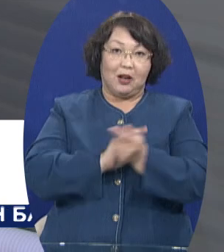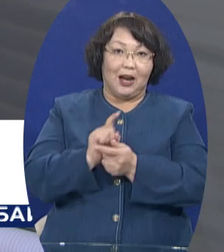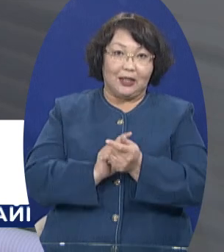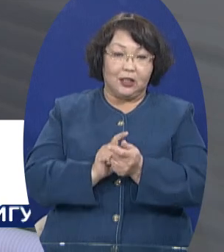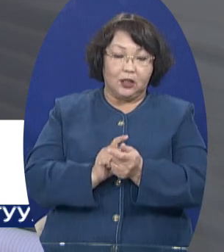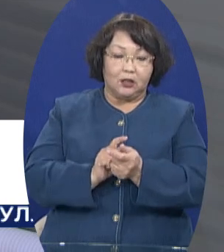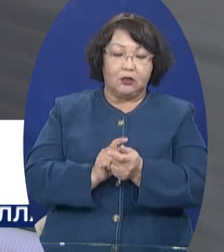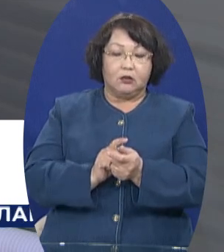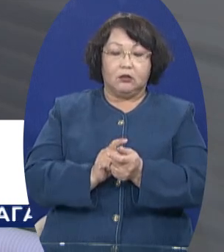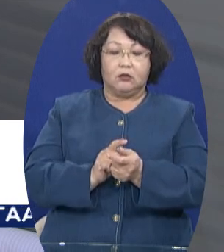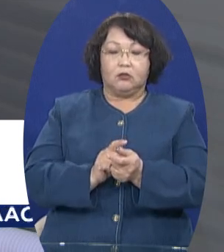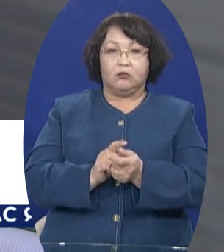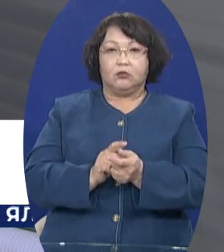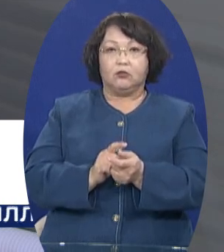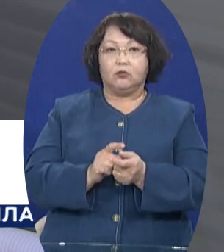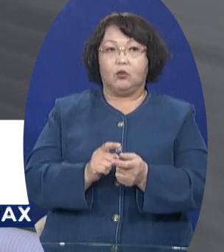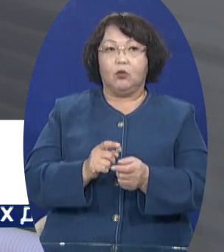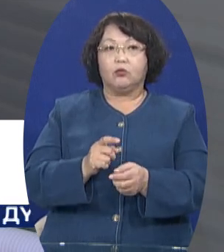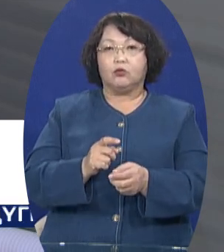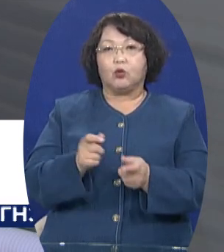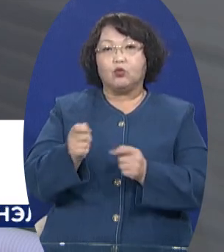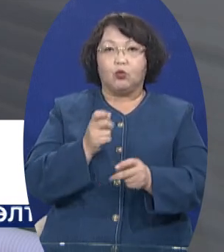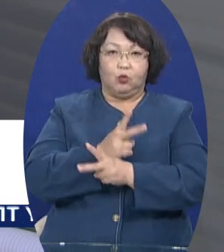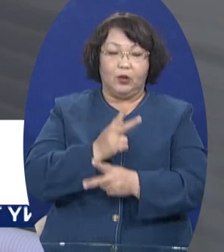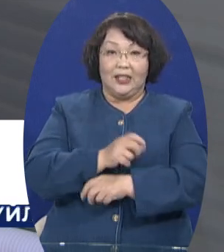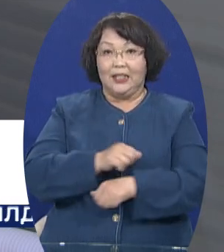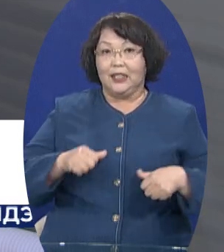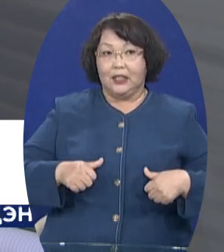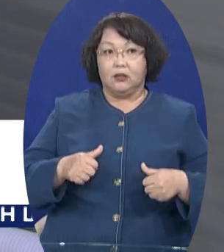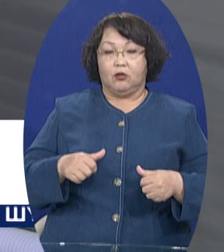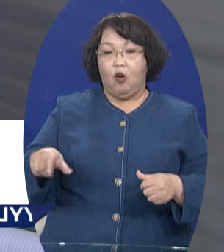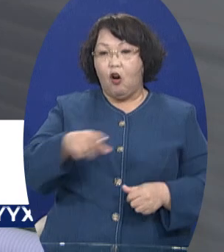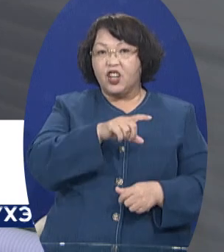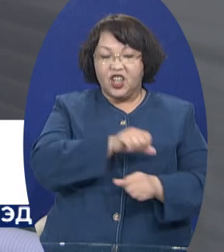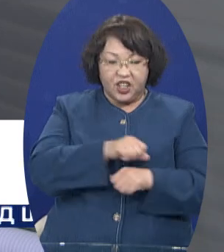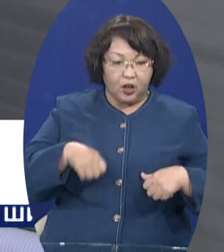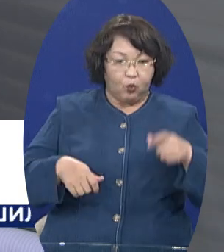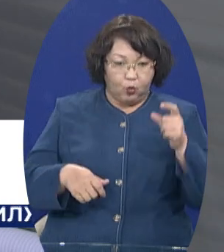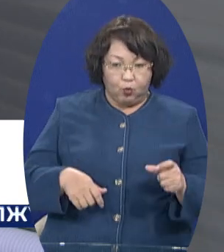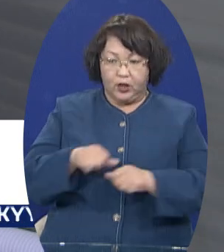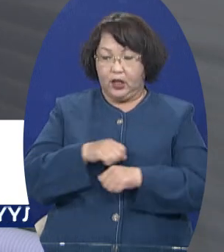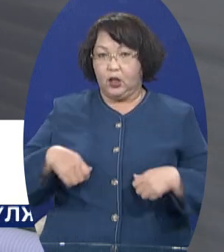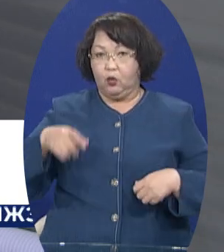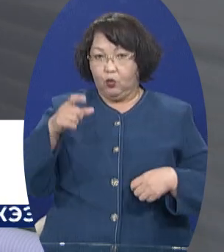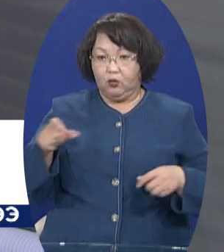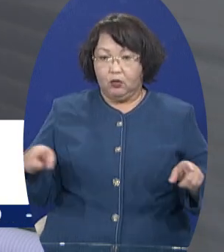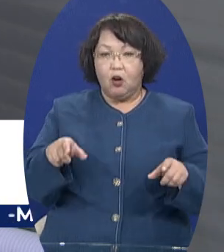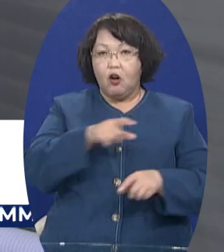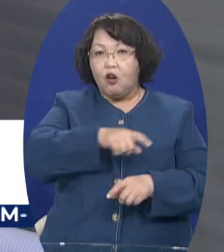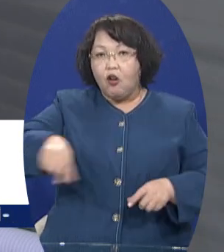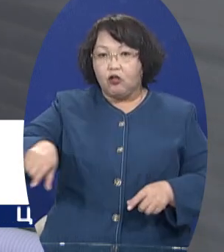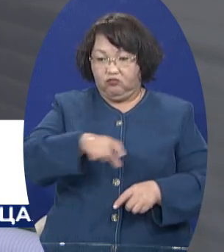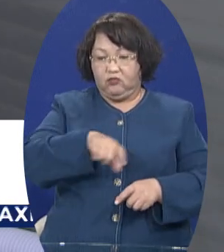байгаа хууль. Иргэд одоо шүүхэд хоорондын иргэд хоорондын маргааныг шүүхэд хандаад ингээд шийдвэрлүүлж